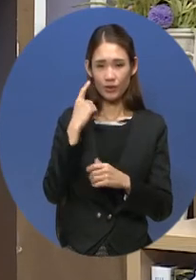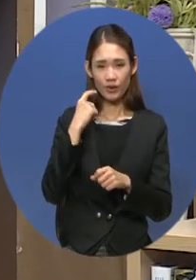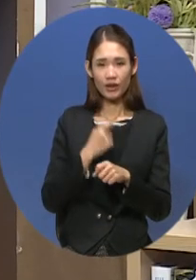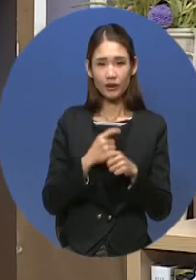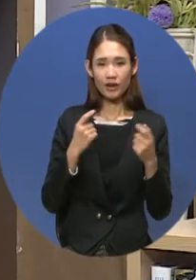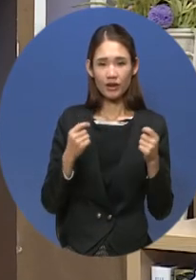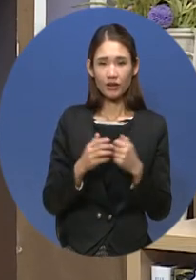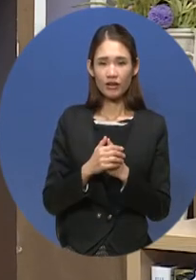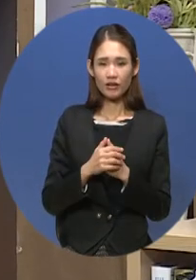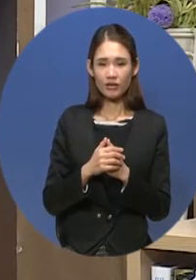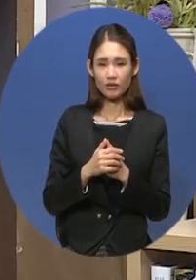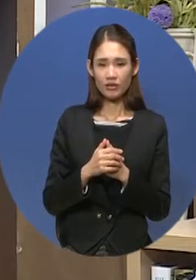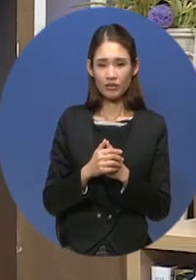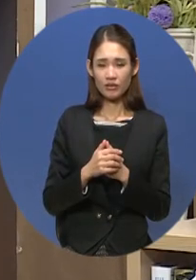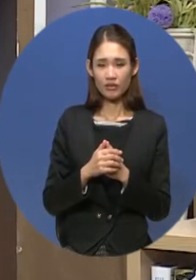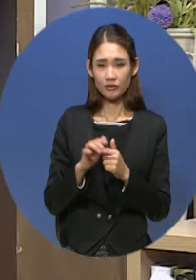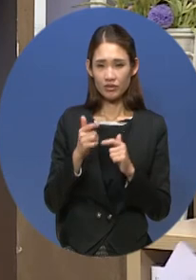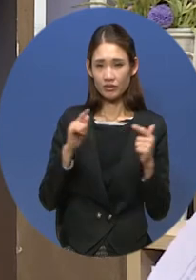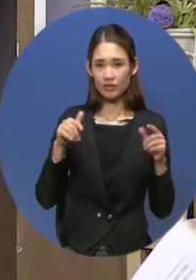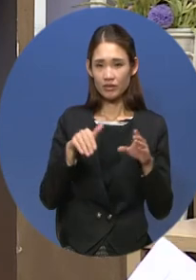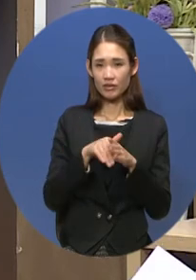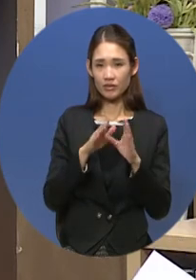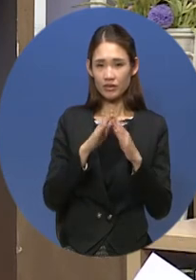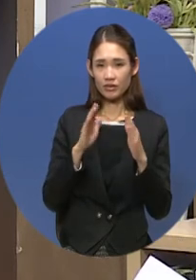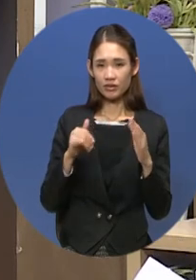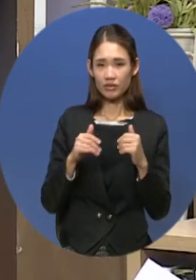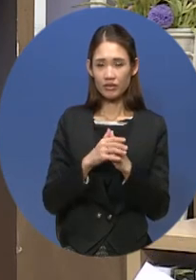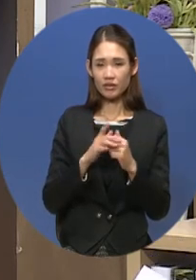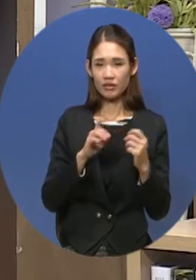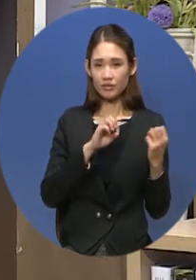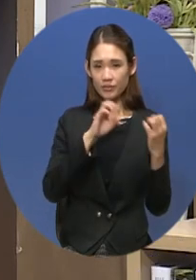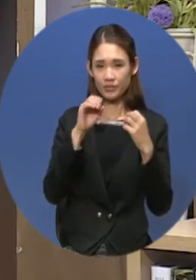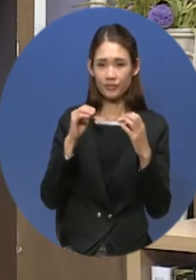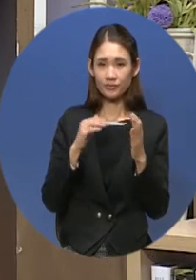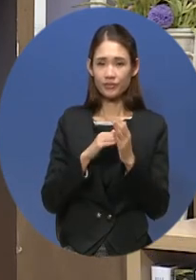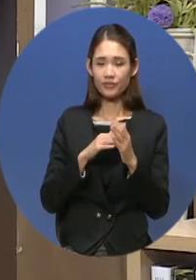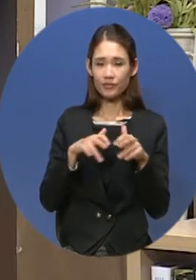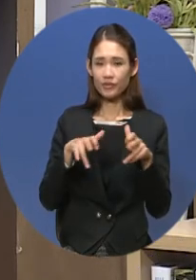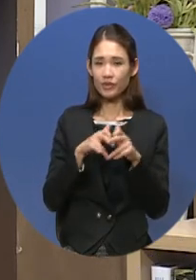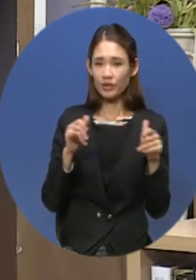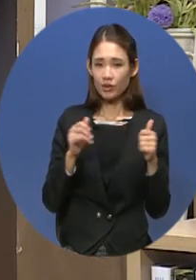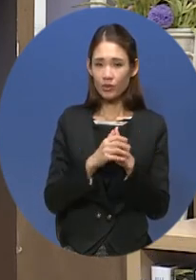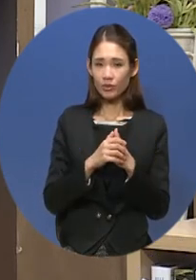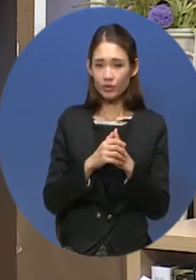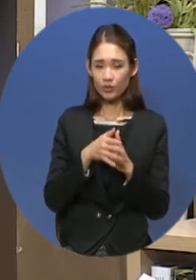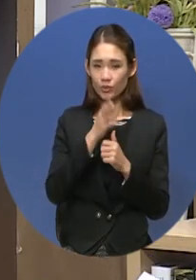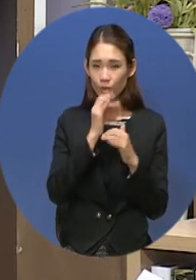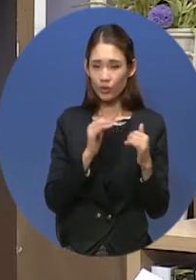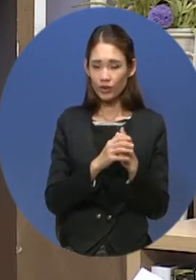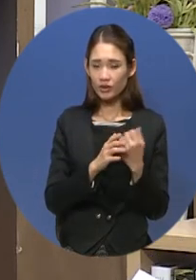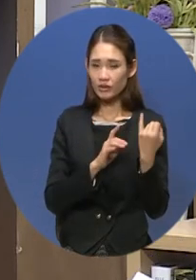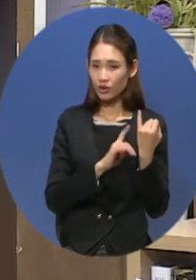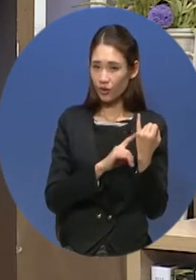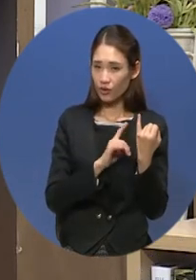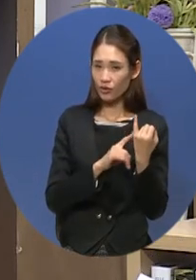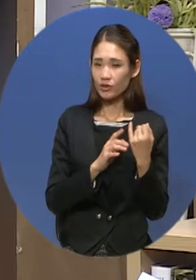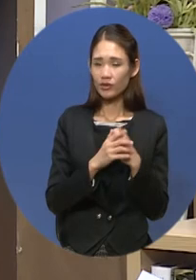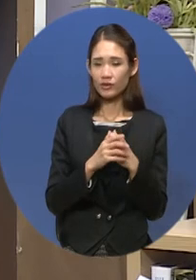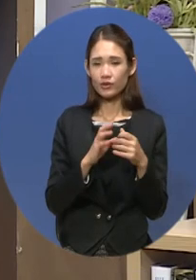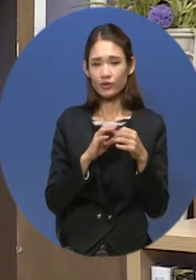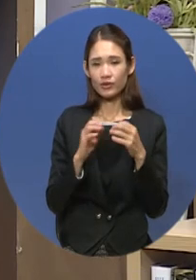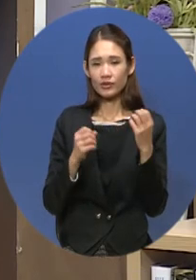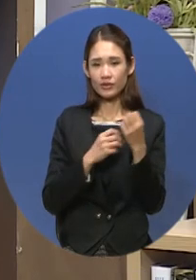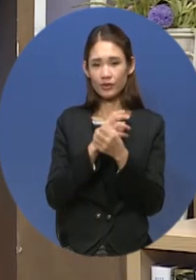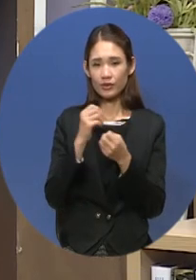싶은데 지금까지 이제 저희가 이 다문화 가정에 대한 얘기도 했고 또 장애인 분들이라든지 노인, 아동, 뭐 여성에